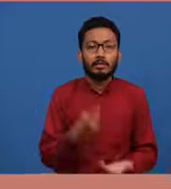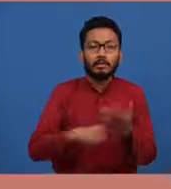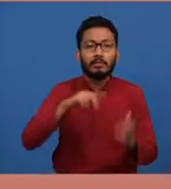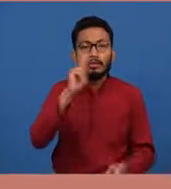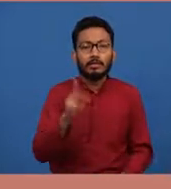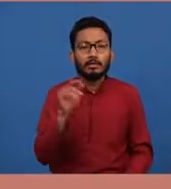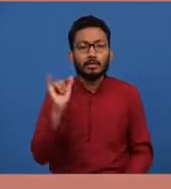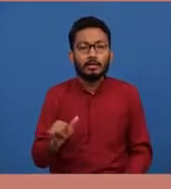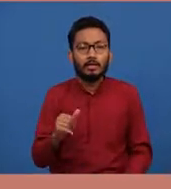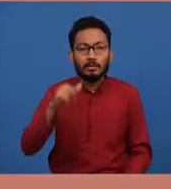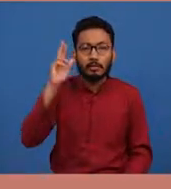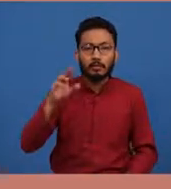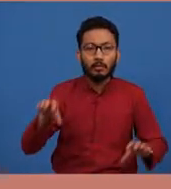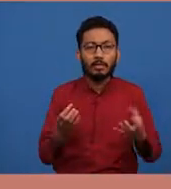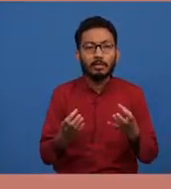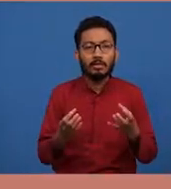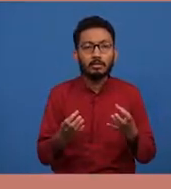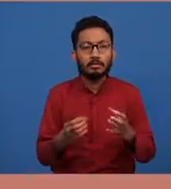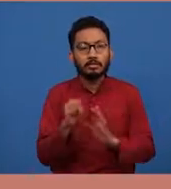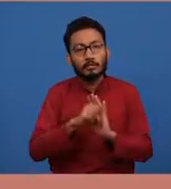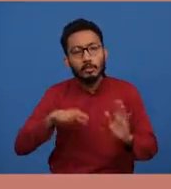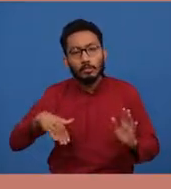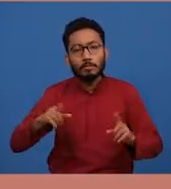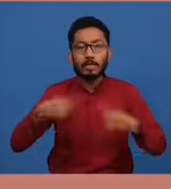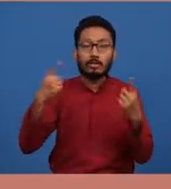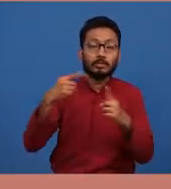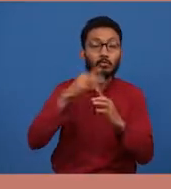yang Amir lakukan sebelum pergi ke sekolah?